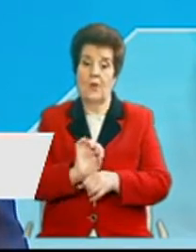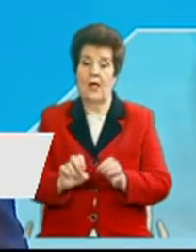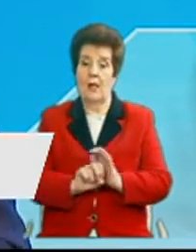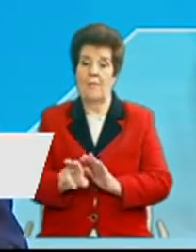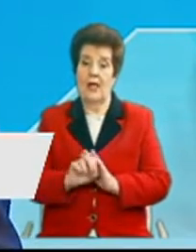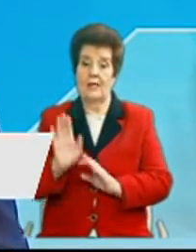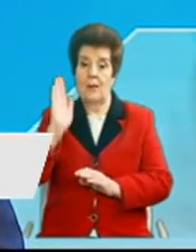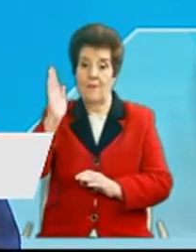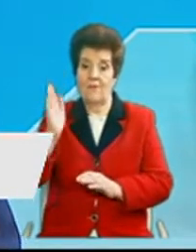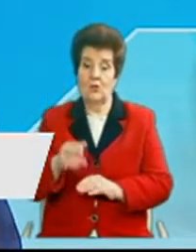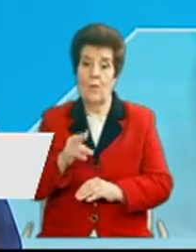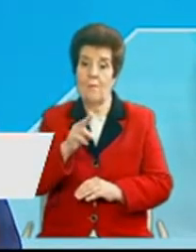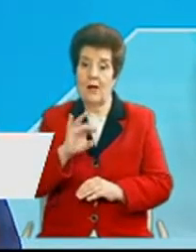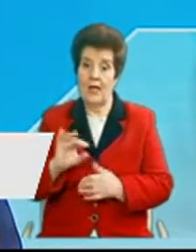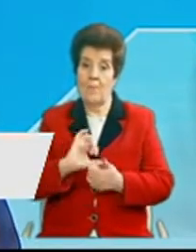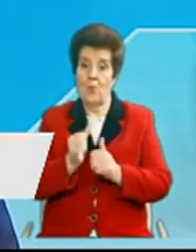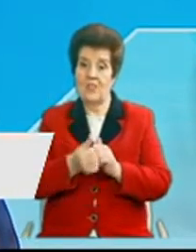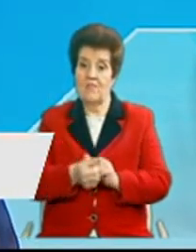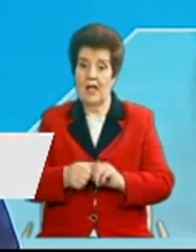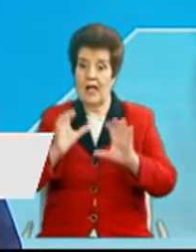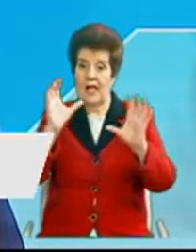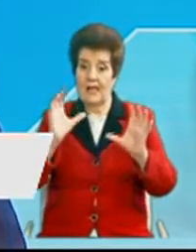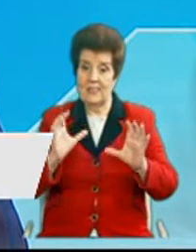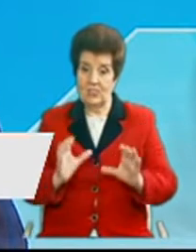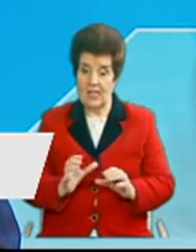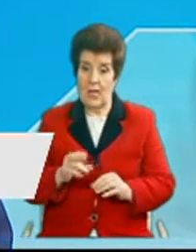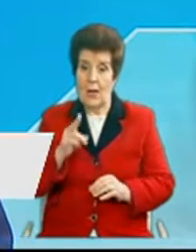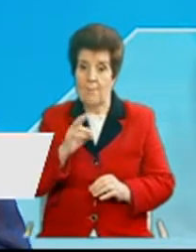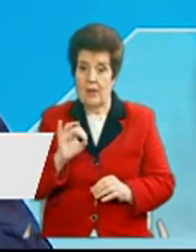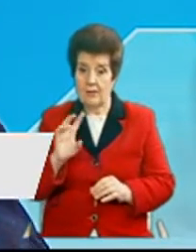pe viitor prin modificarea legislației, prin